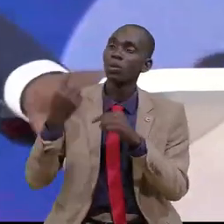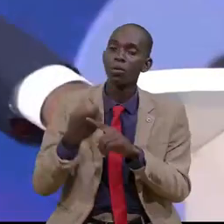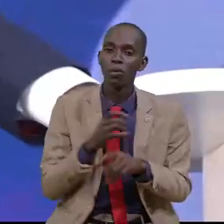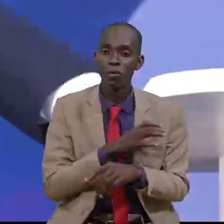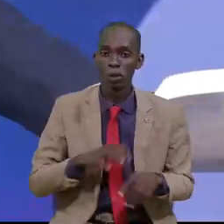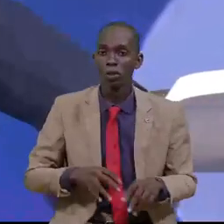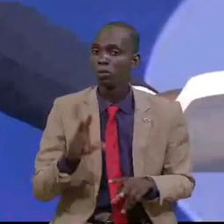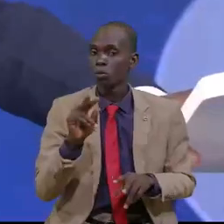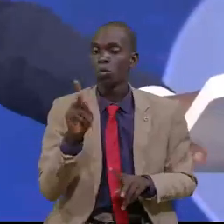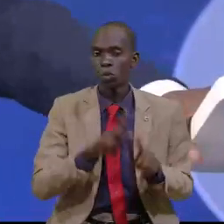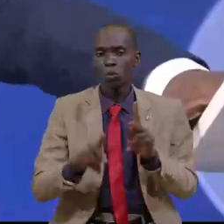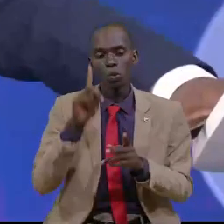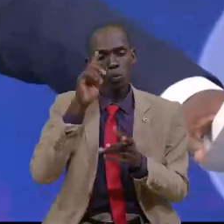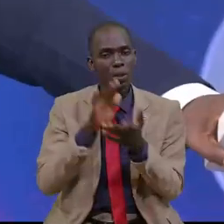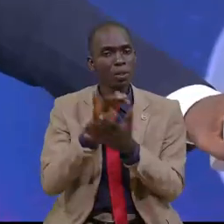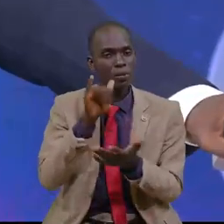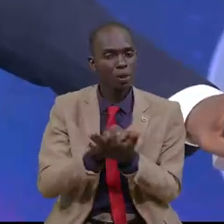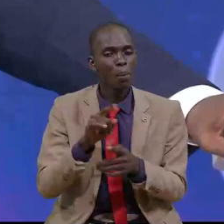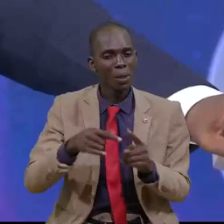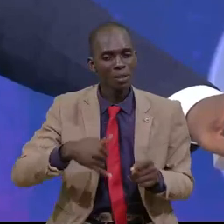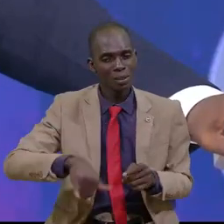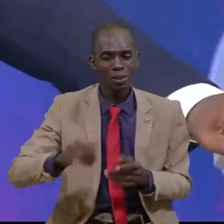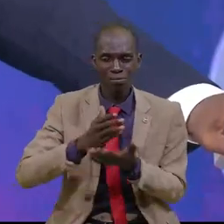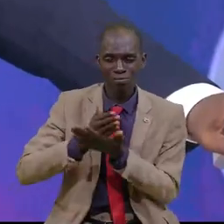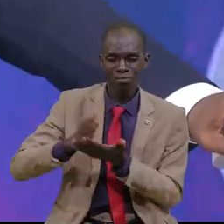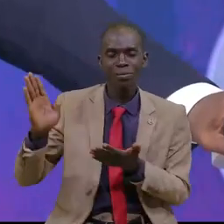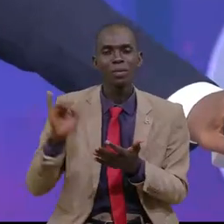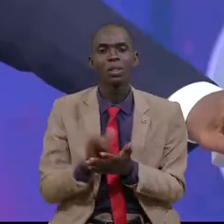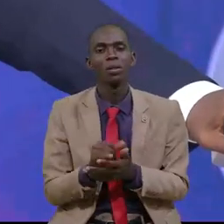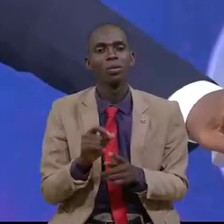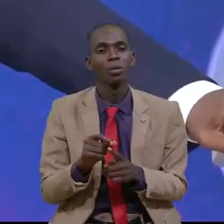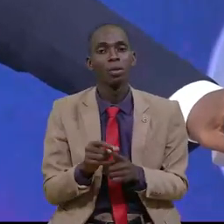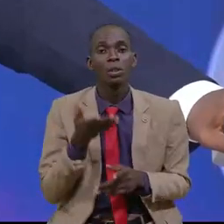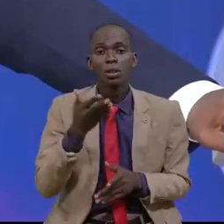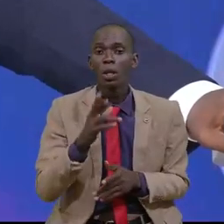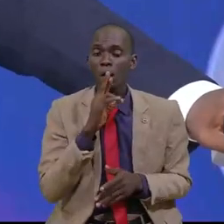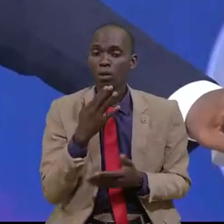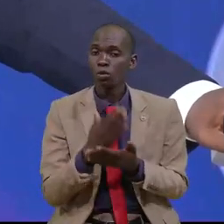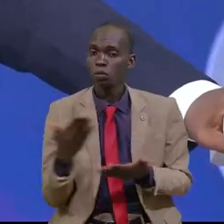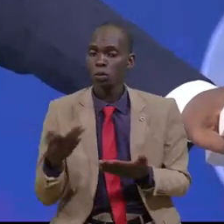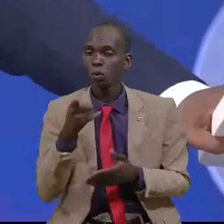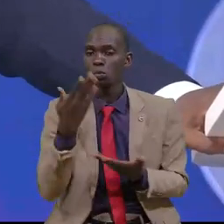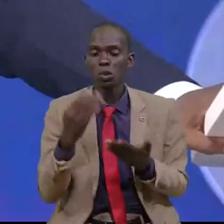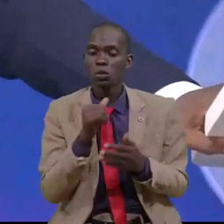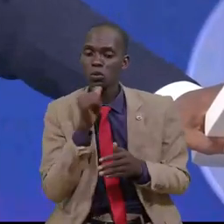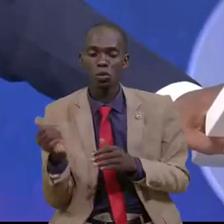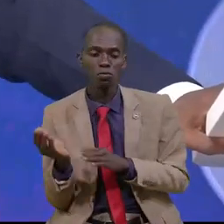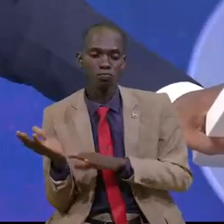Christ. Non, ils croient à tout cela, mais ils négligent. Il y a des choses que vous ne rejetez